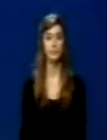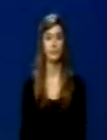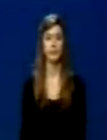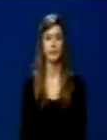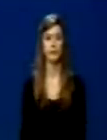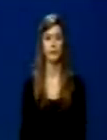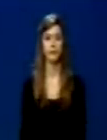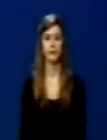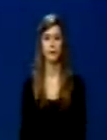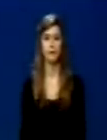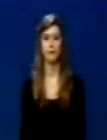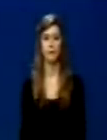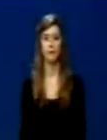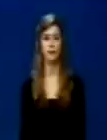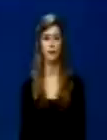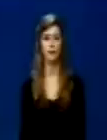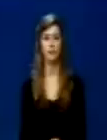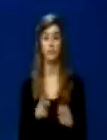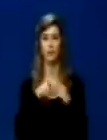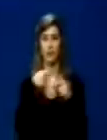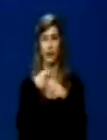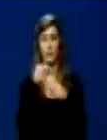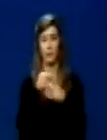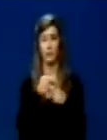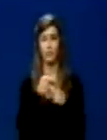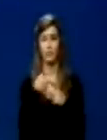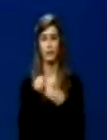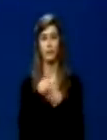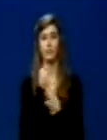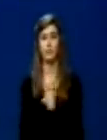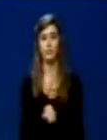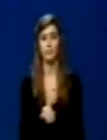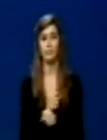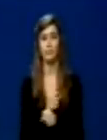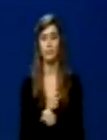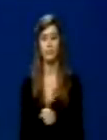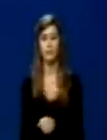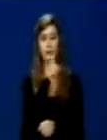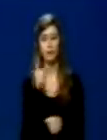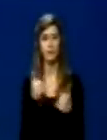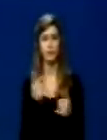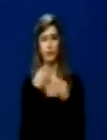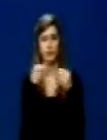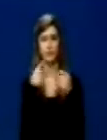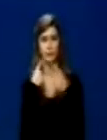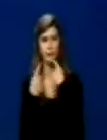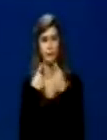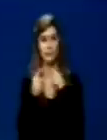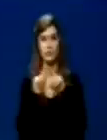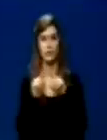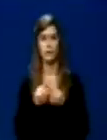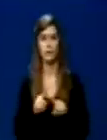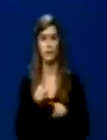prej punëve që AKP-ja, si që ka raportuar në raportit që për e diskutojmë, që nuk po mund t'i kryjë për shkak të mungesës së